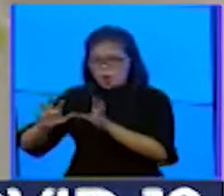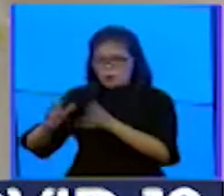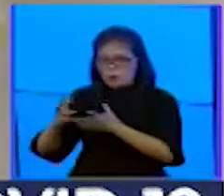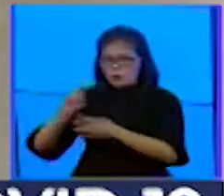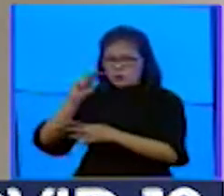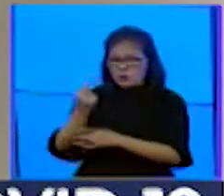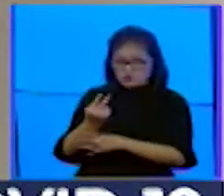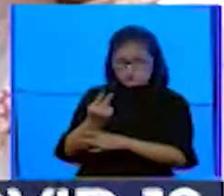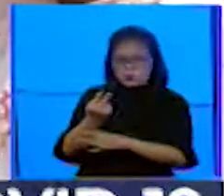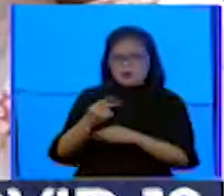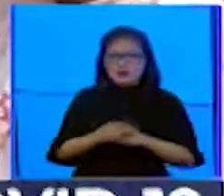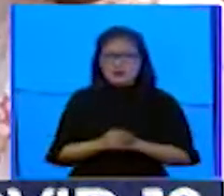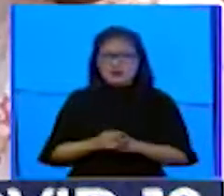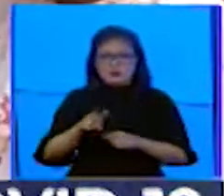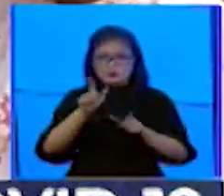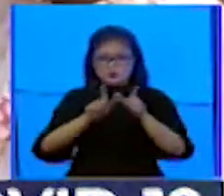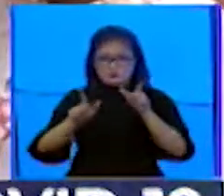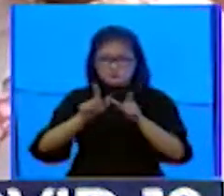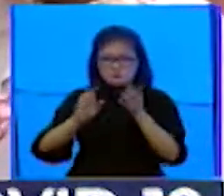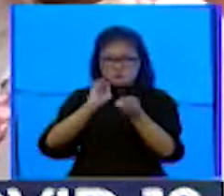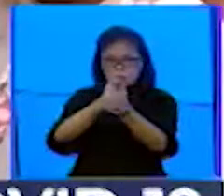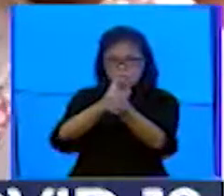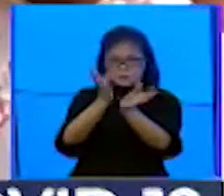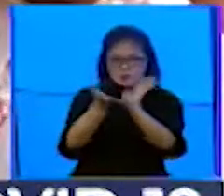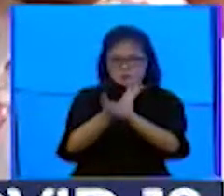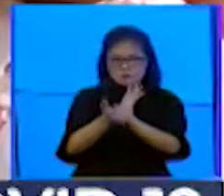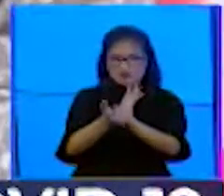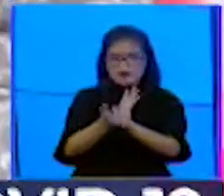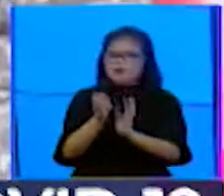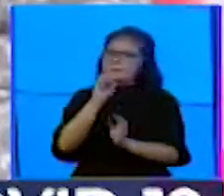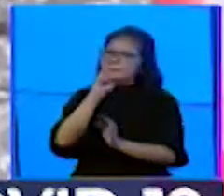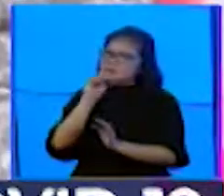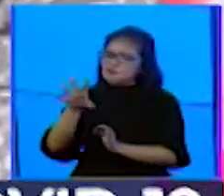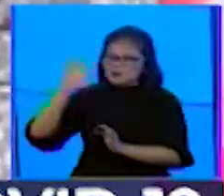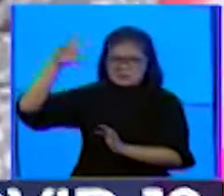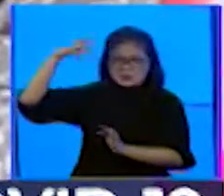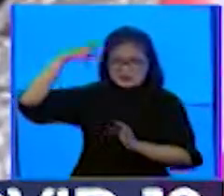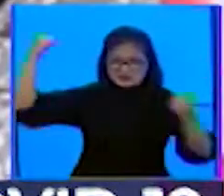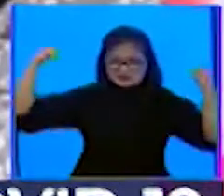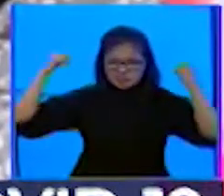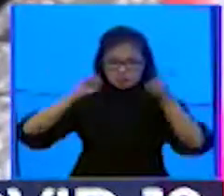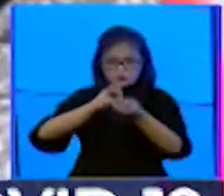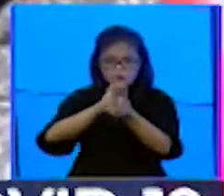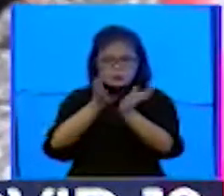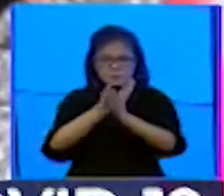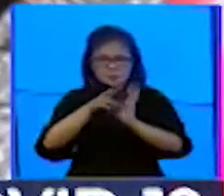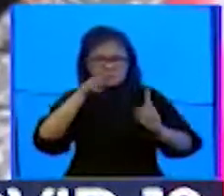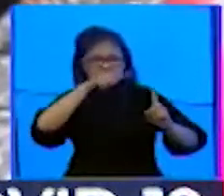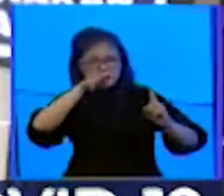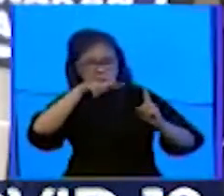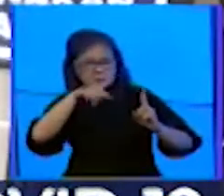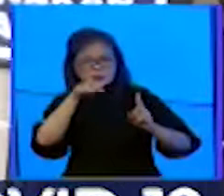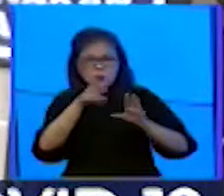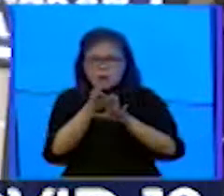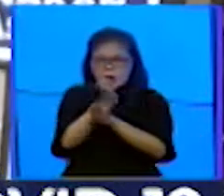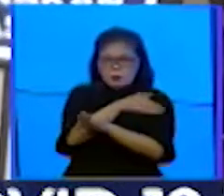Kota Surabaya Tri Risma hari ini menginstruksikan Dinas Kesehatan Kota Surabaya untuk melakukan deteksi dini secara ketat. Warga yang mengalami